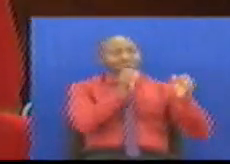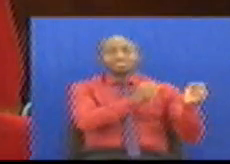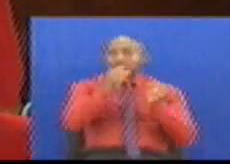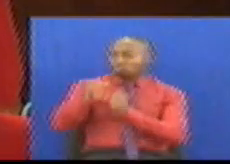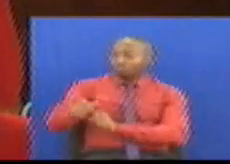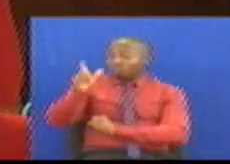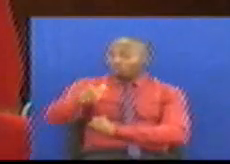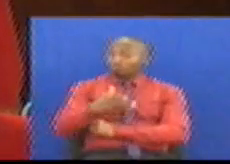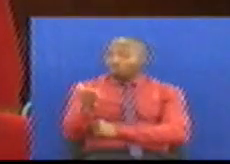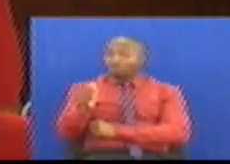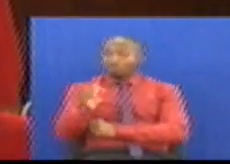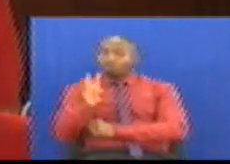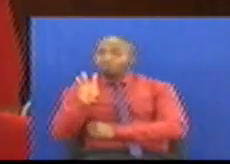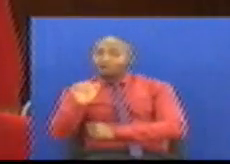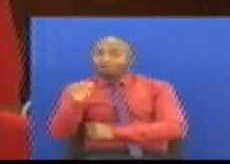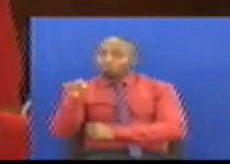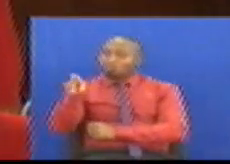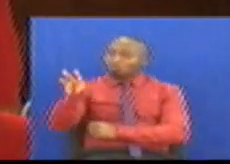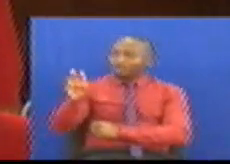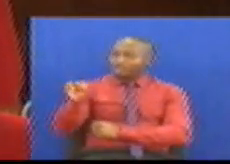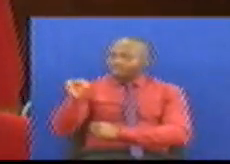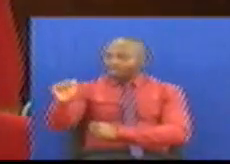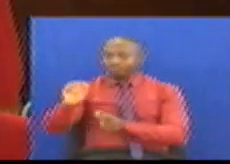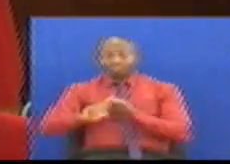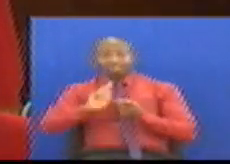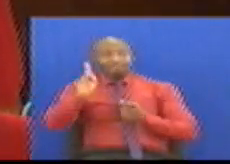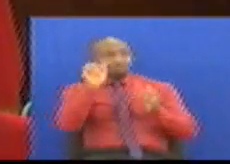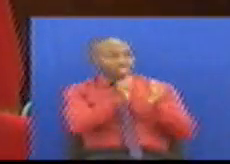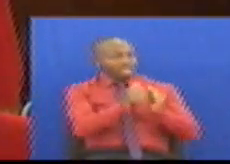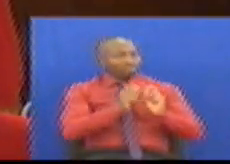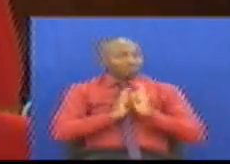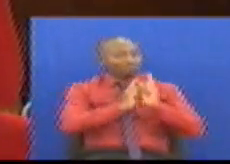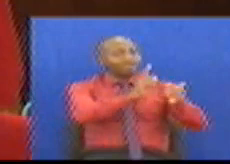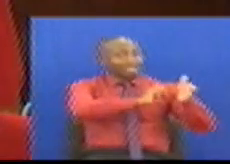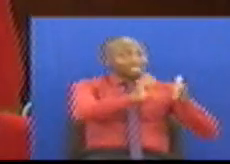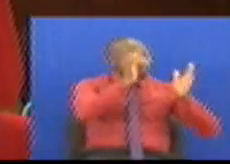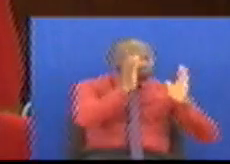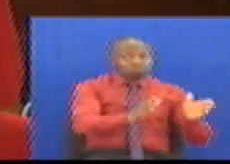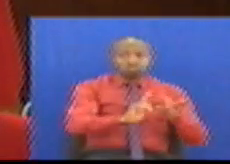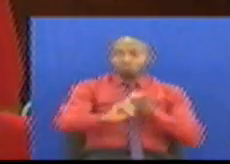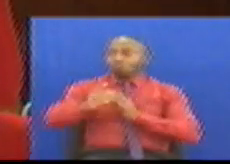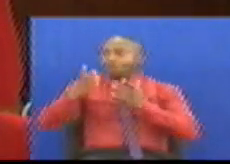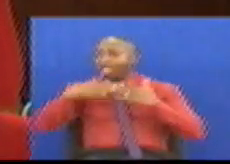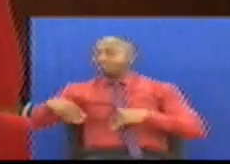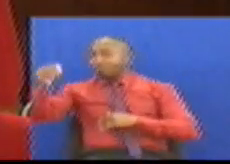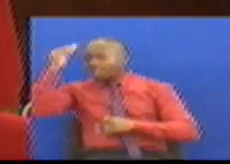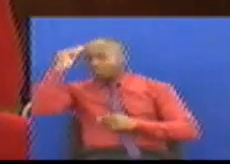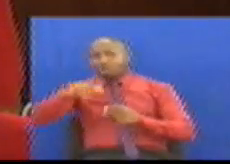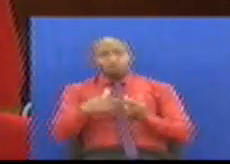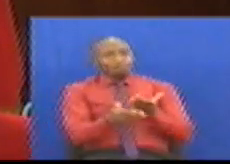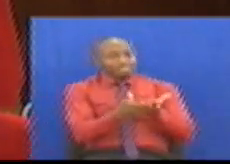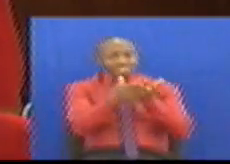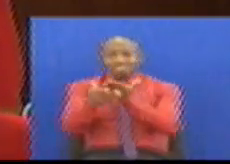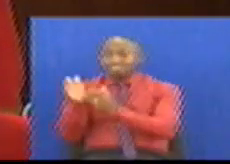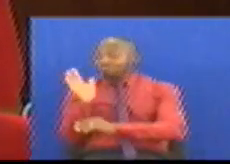watu wa uungwana. Una jambo unaenda pale kwa katibu mkuu au naibu katibu mkuu wa afya au elimu au manaibu wake hawa,